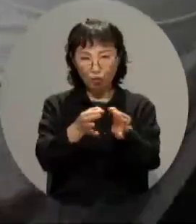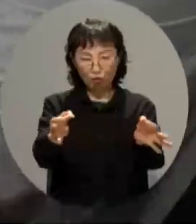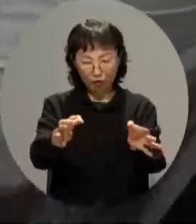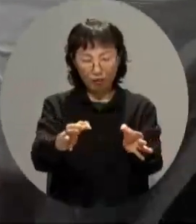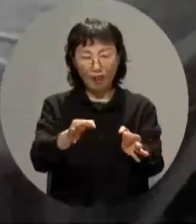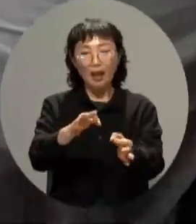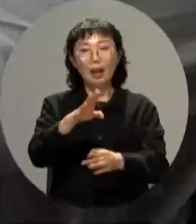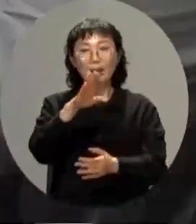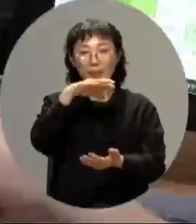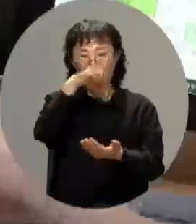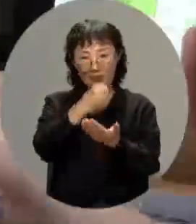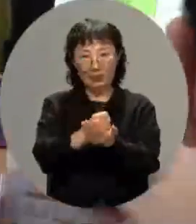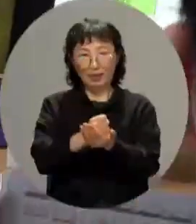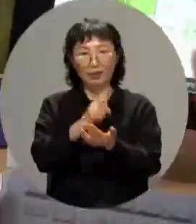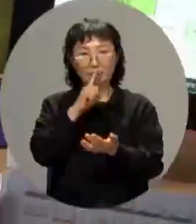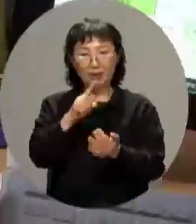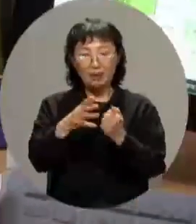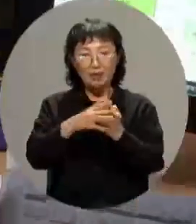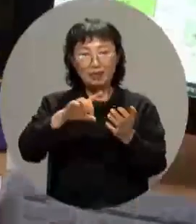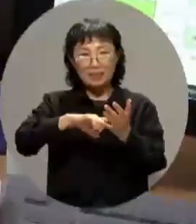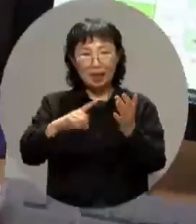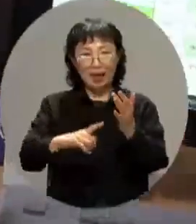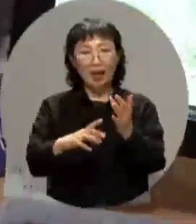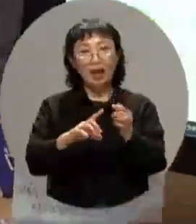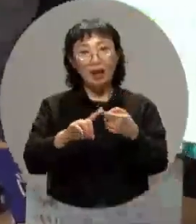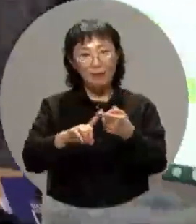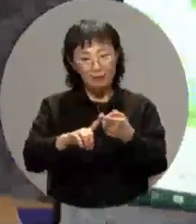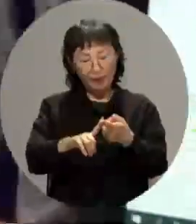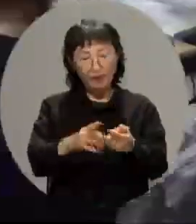바람직하다. 넘쳐나는 세금을 주체하지 못한